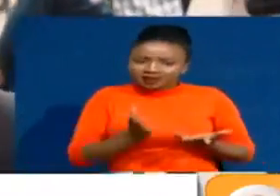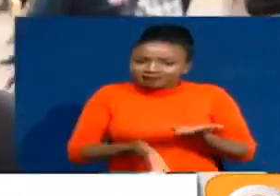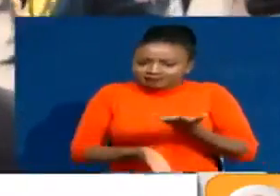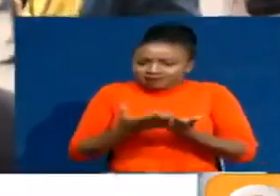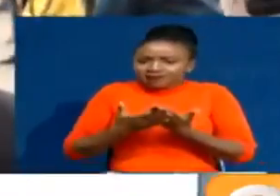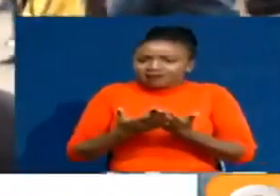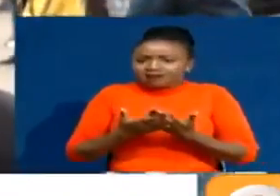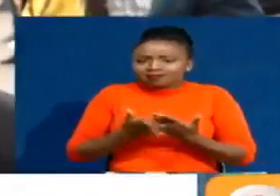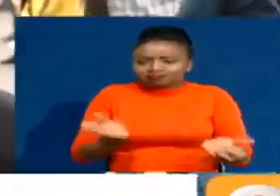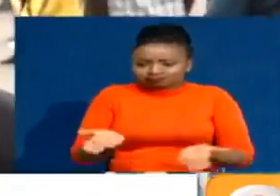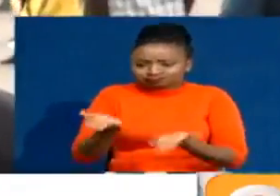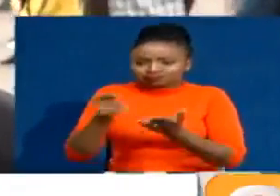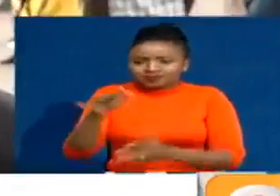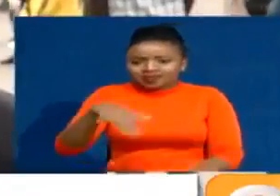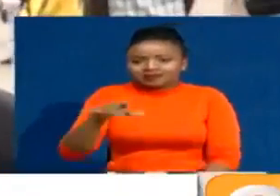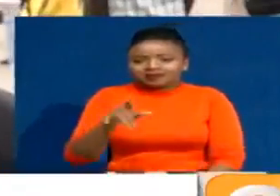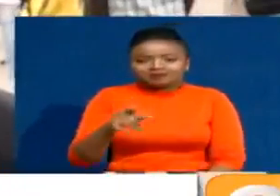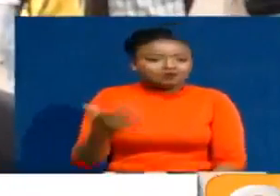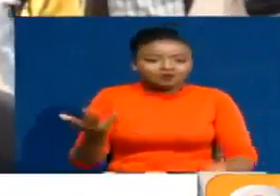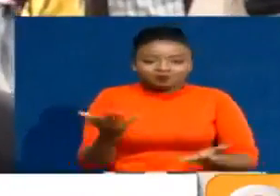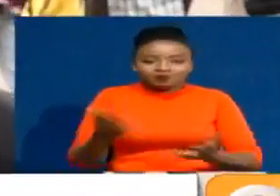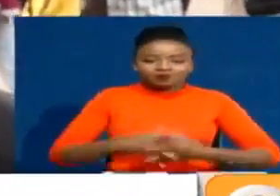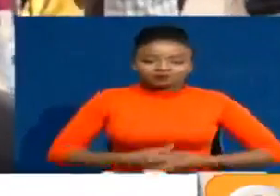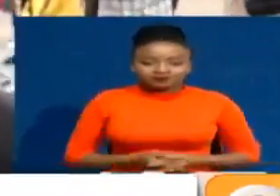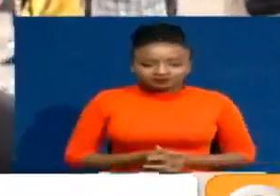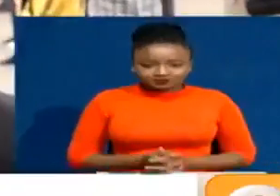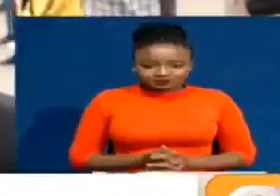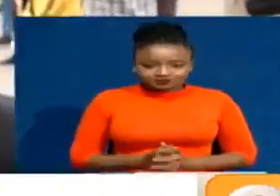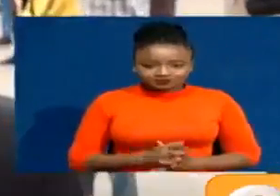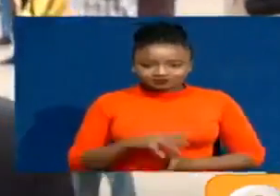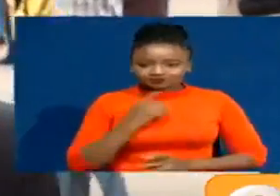doa mpango huu. Ben Kirui, runinga ya Citizen, Nairobi.